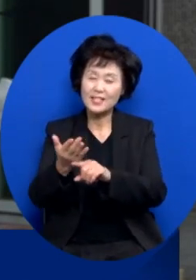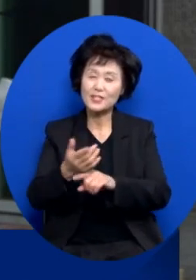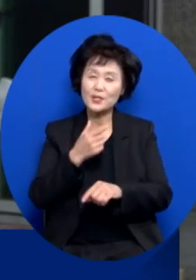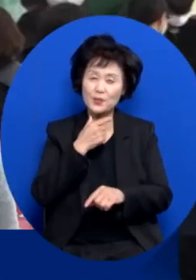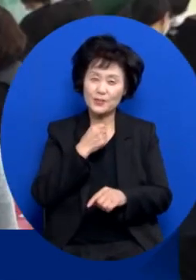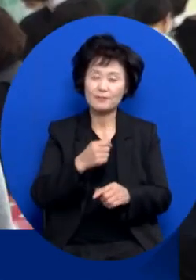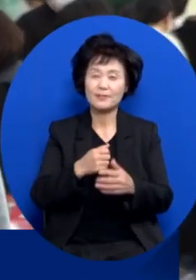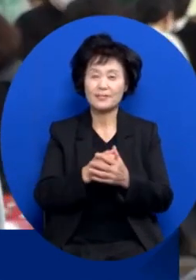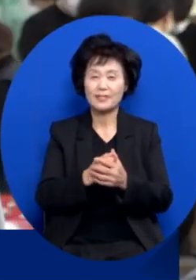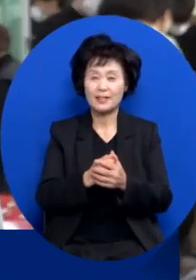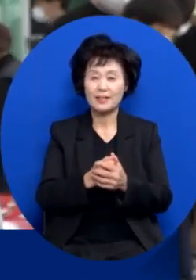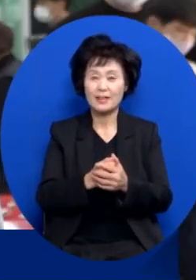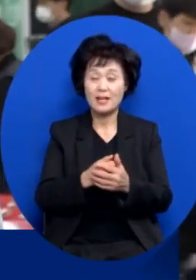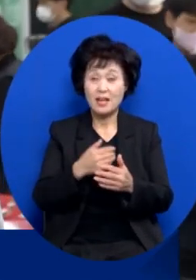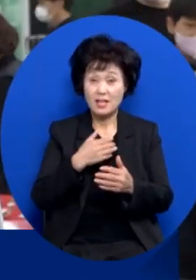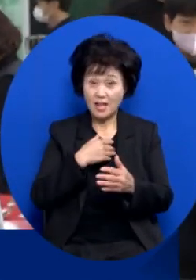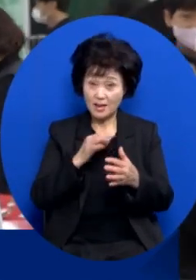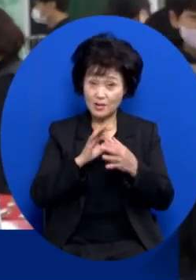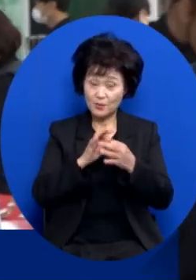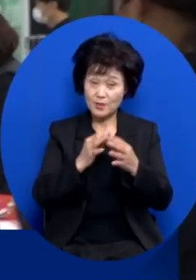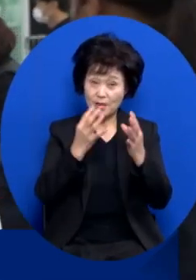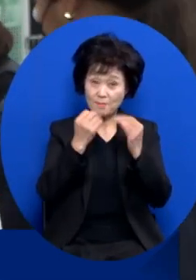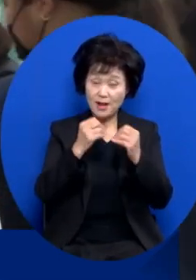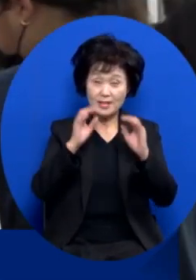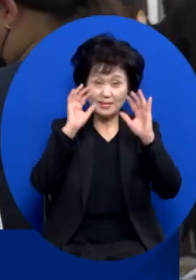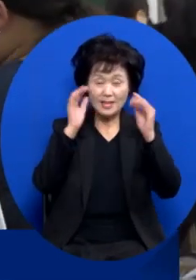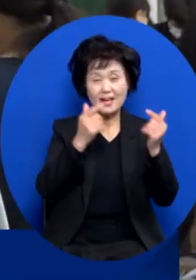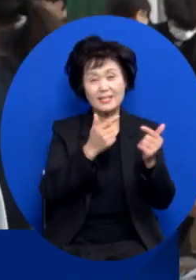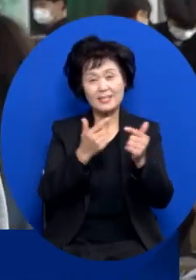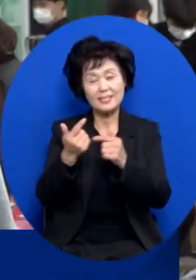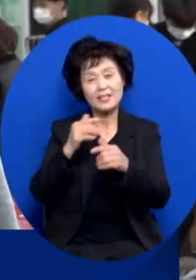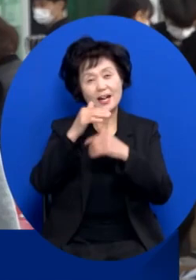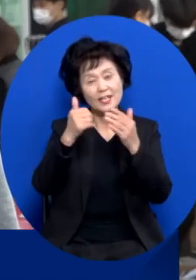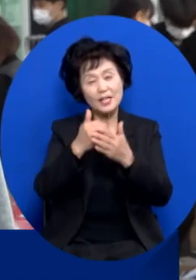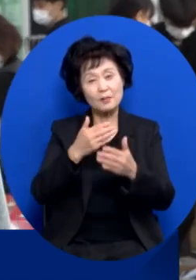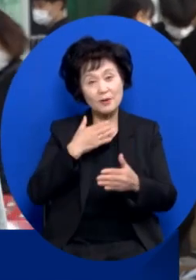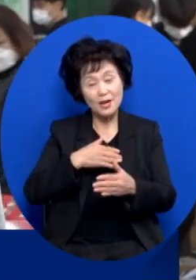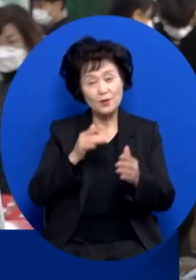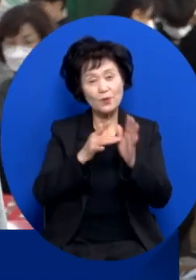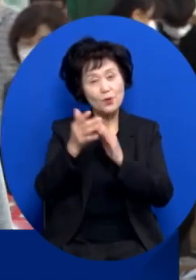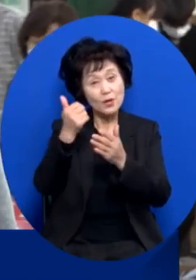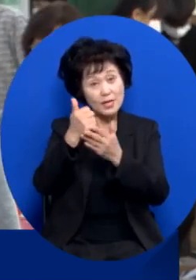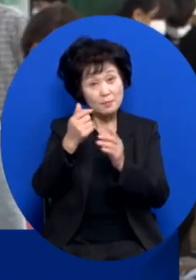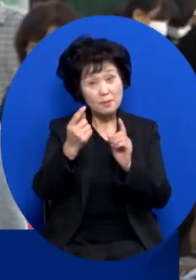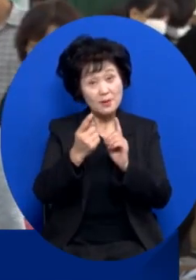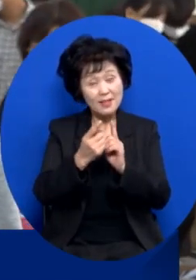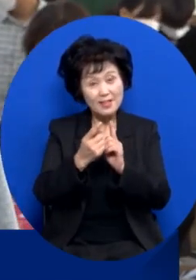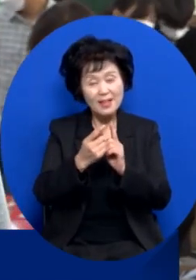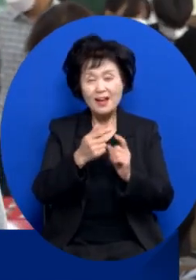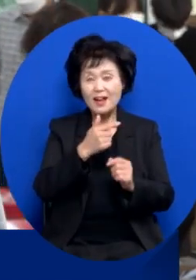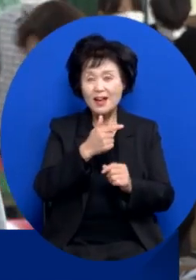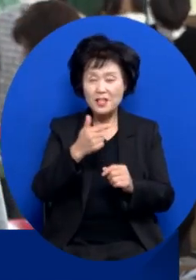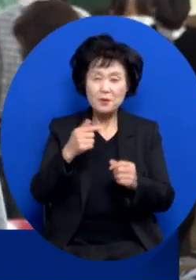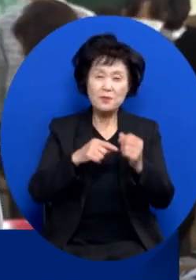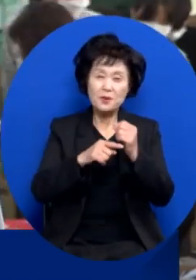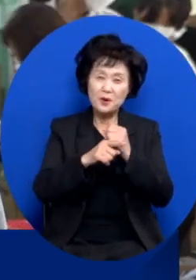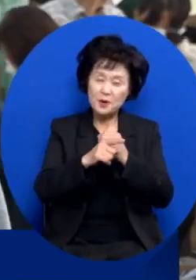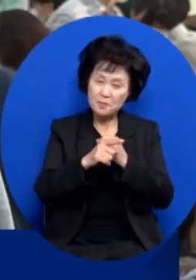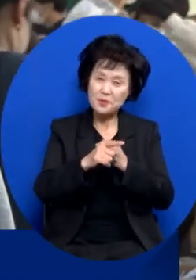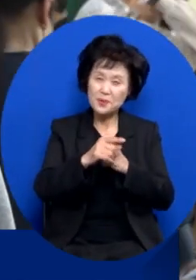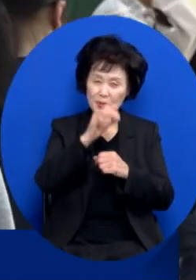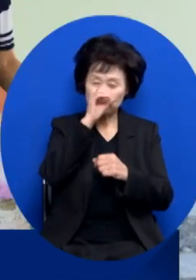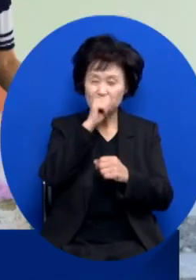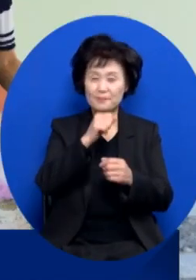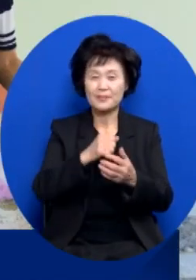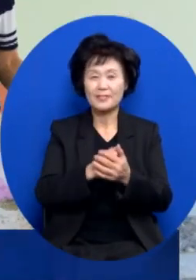바람입니다. 저로 인해서 많은 아이들이 하나님을 알고 예수님을 접하게 되니까 더욱더 의미 있고 뿌듯한 행동이었던